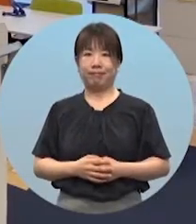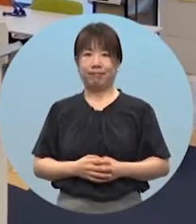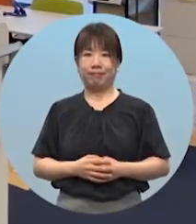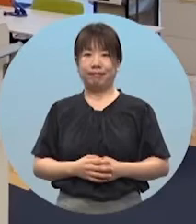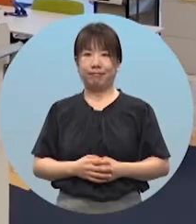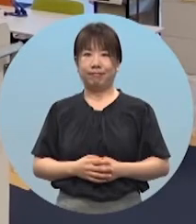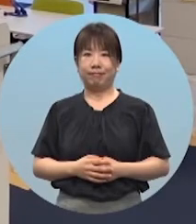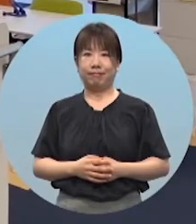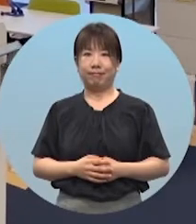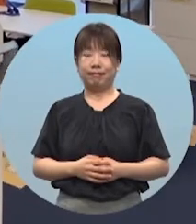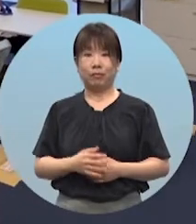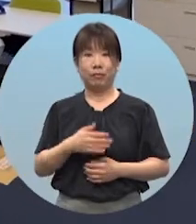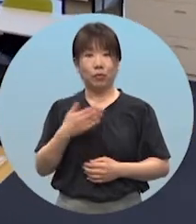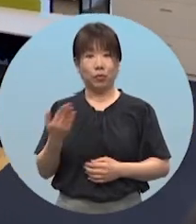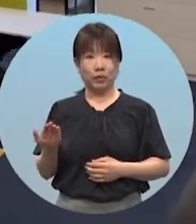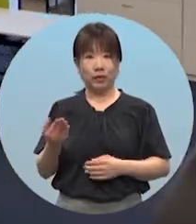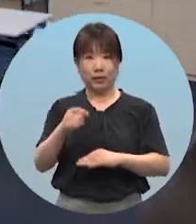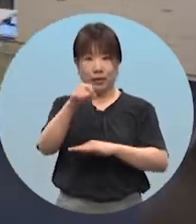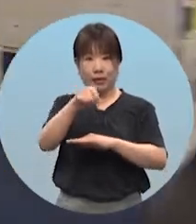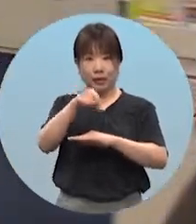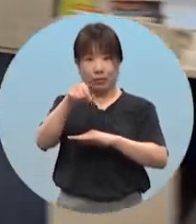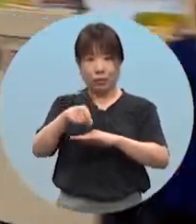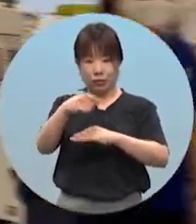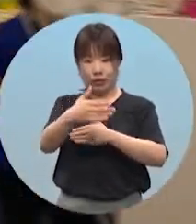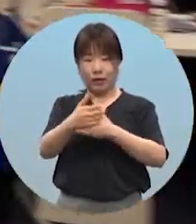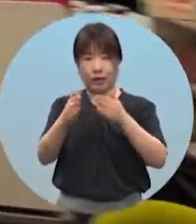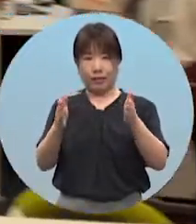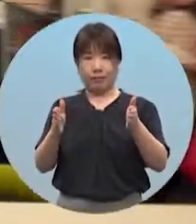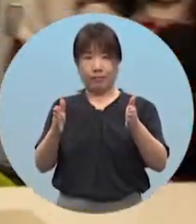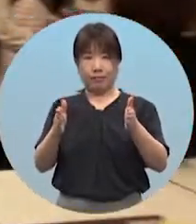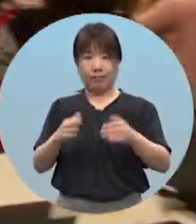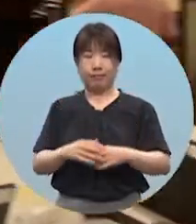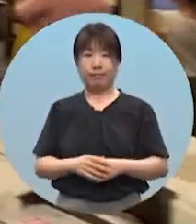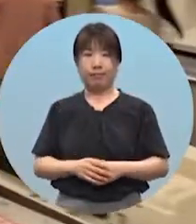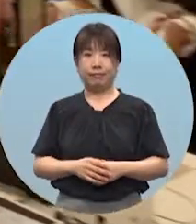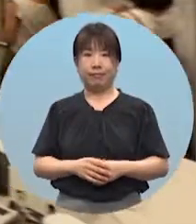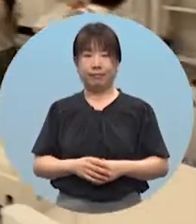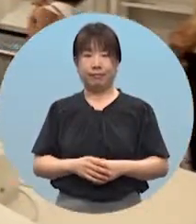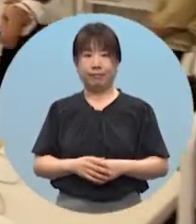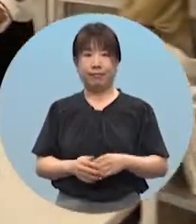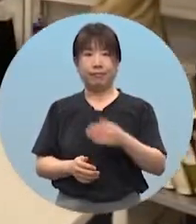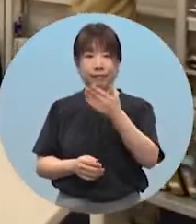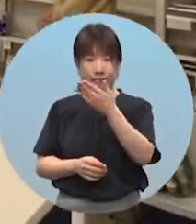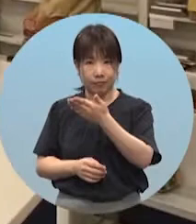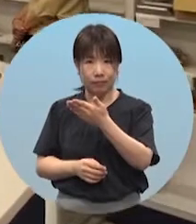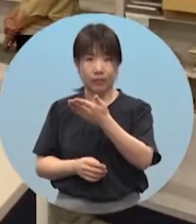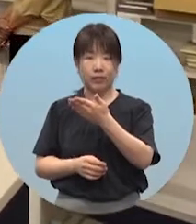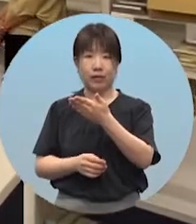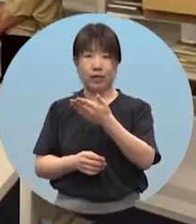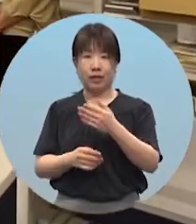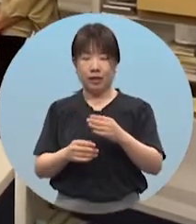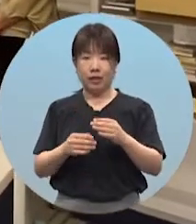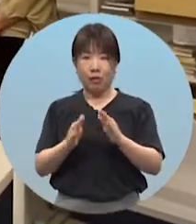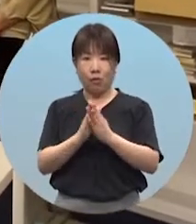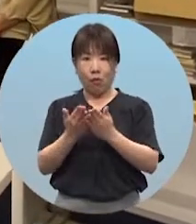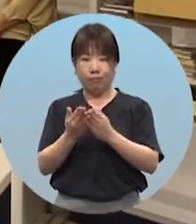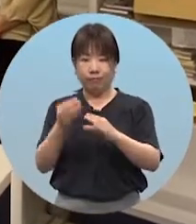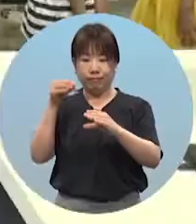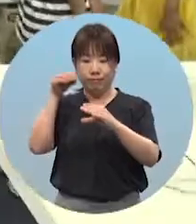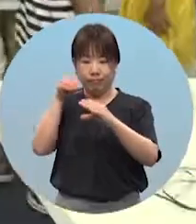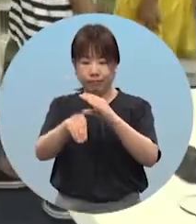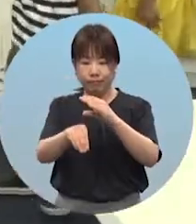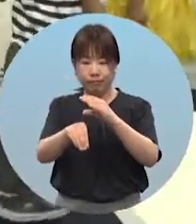に訪れたのは事務室です。こちらでは本の返却口の裏側を見ることができます。